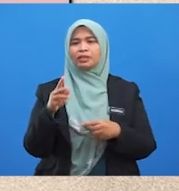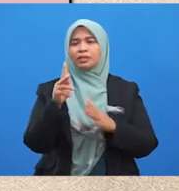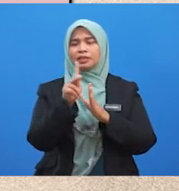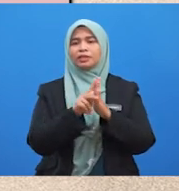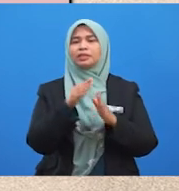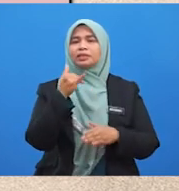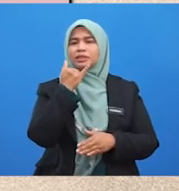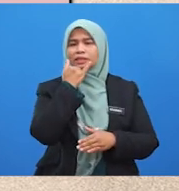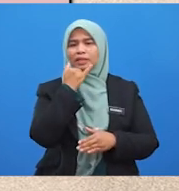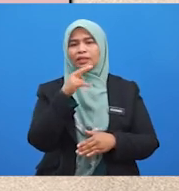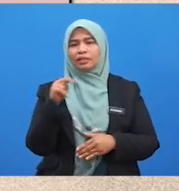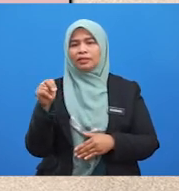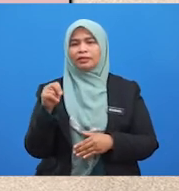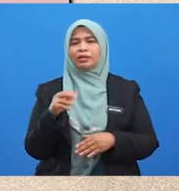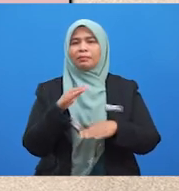kesalahan.